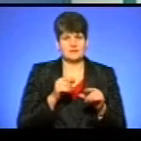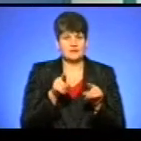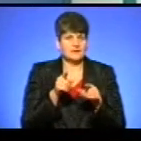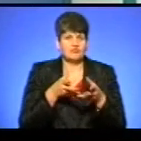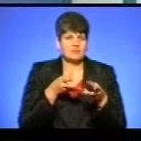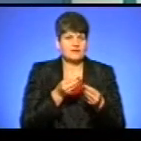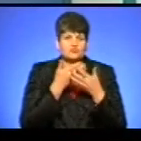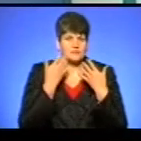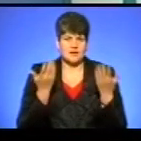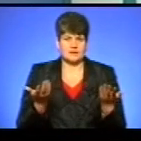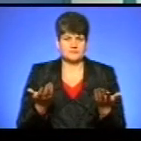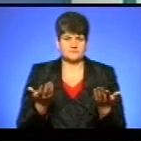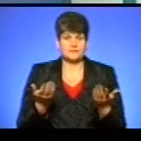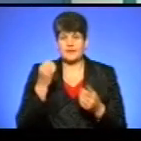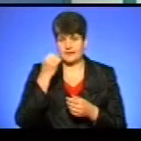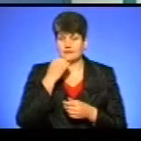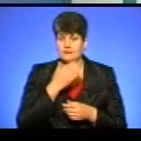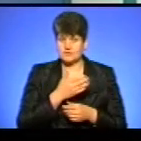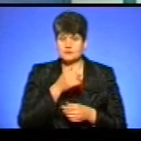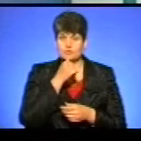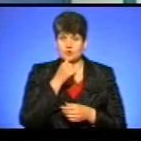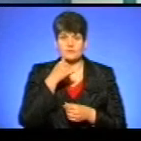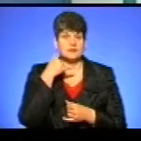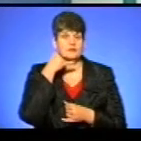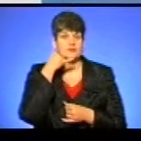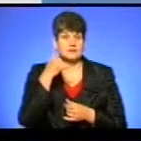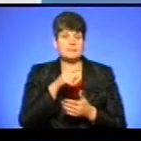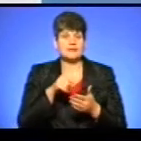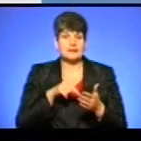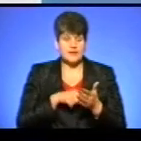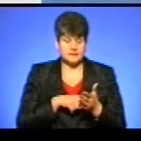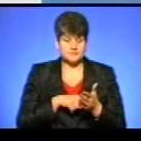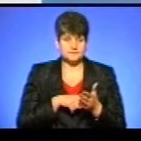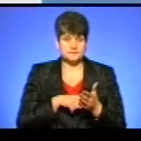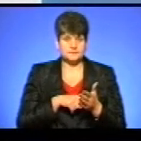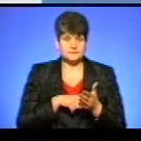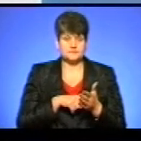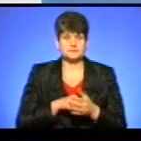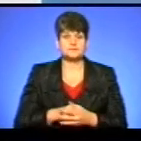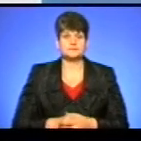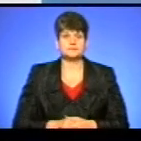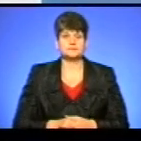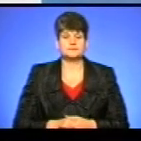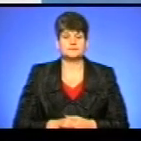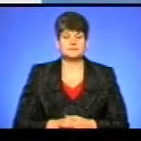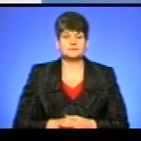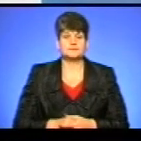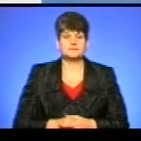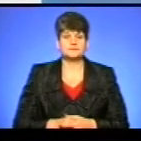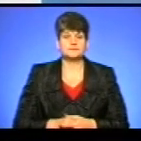немає. Дякую вам і спробуємо дати відповідь на запитання. Нам телефонує глядач. Доброго вечора.